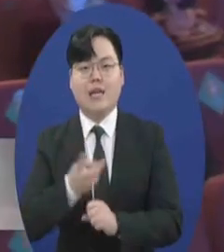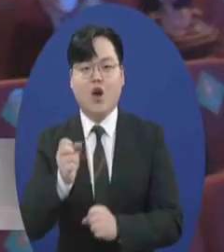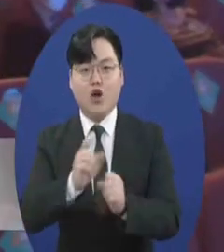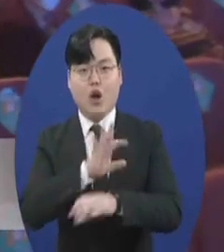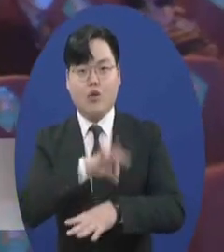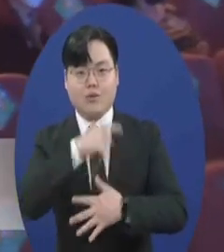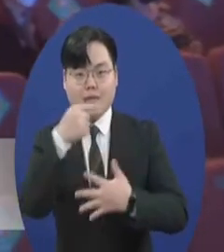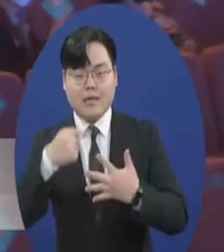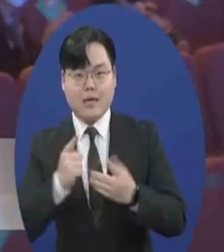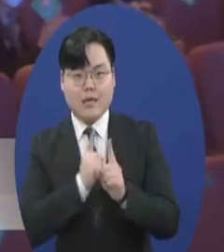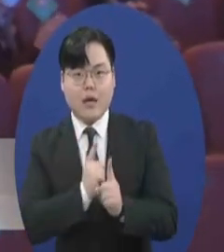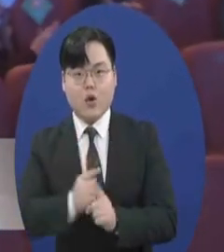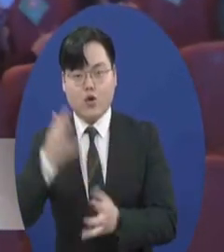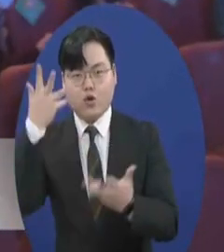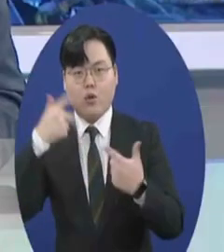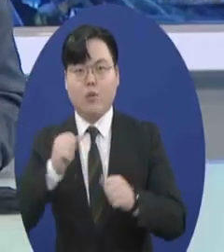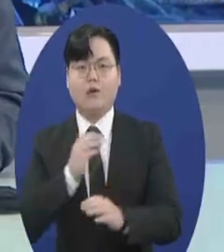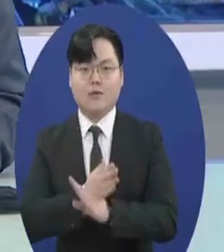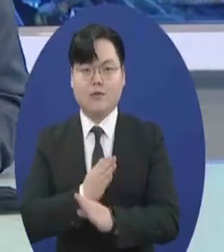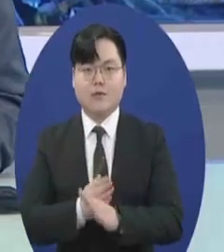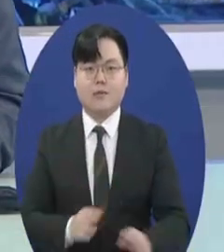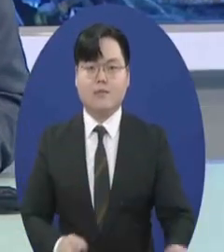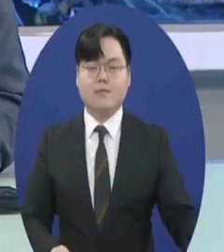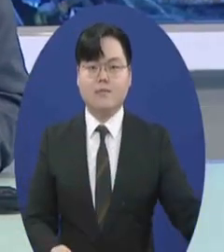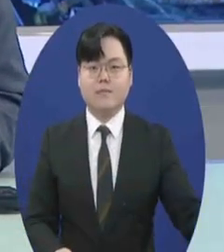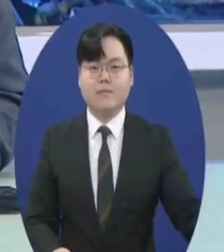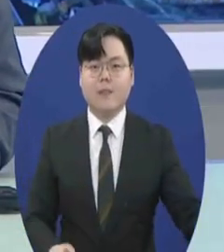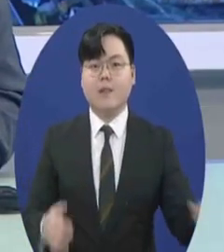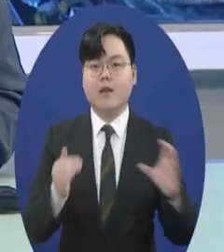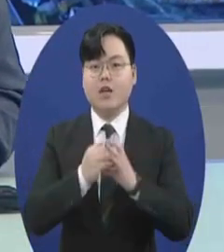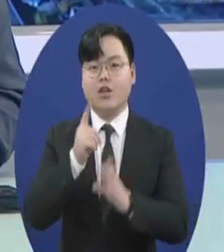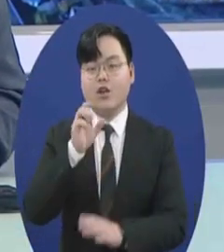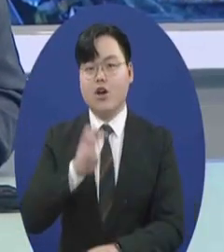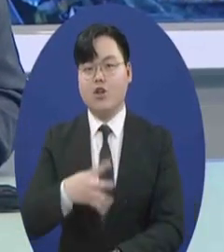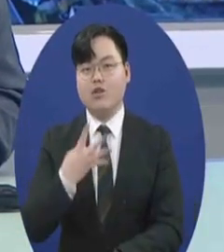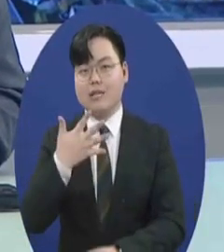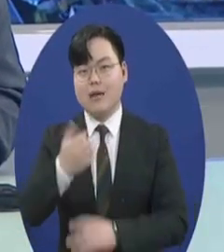хамгааллын дэглэмийн доор зохион байгуулсан. Эрдэнэ тотын 45 жилийн ой